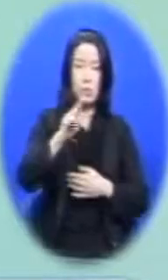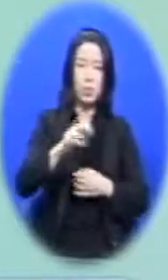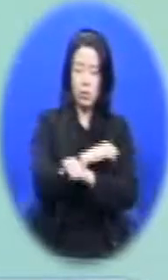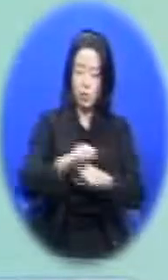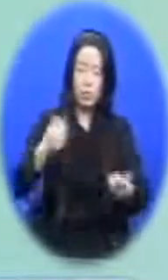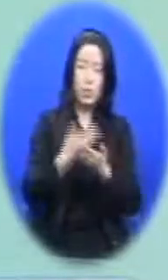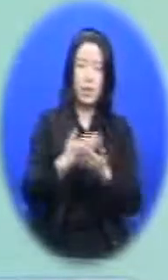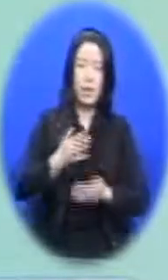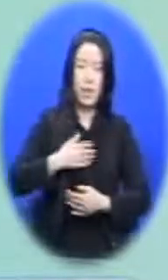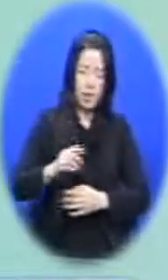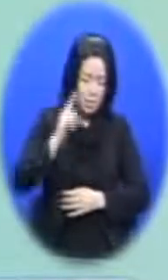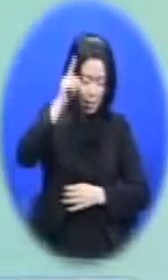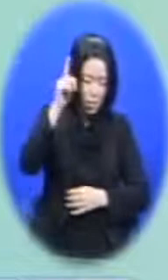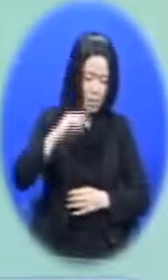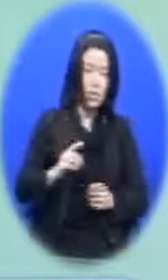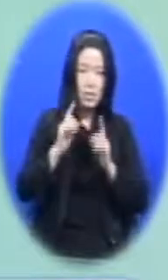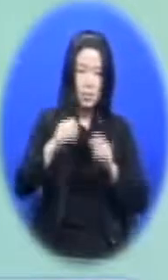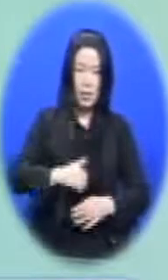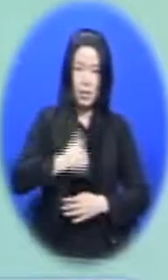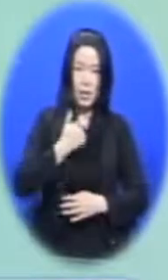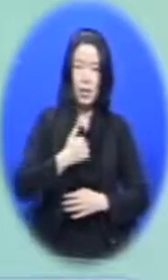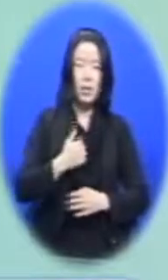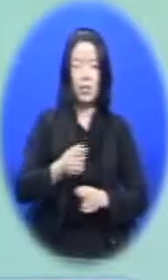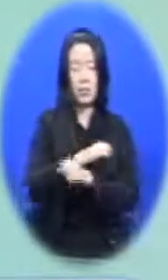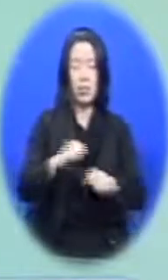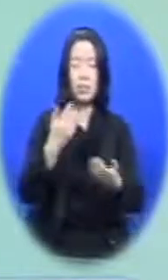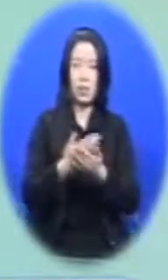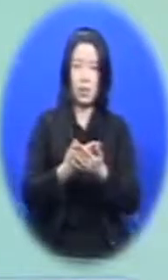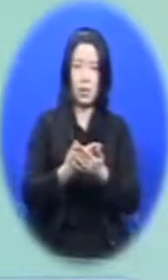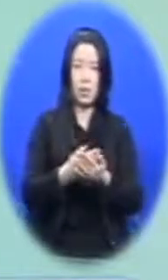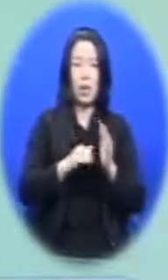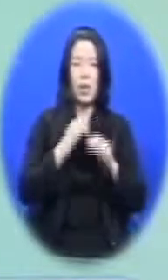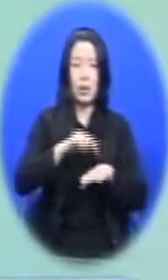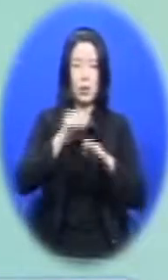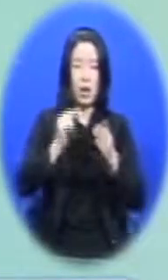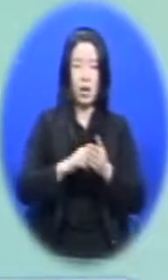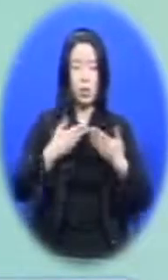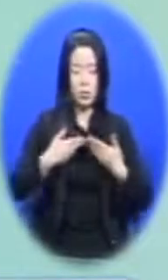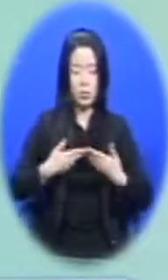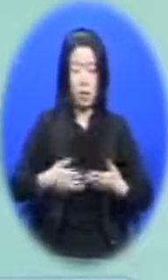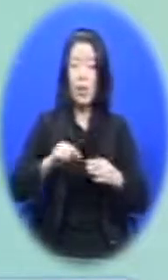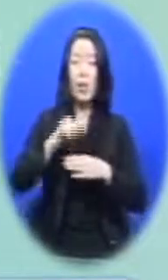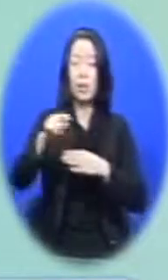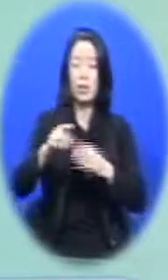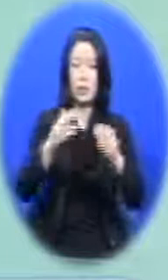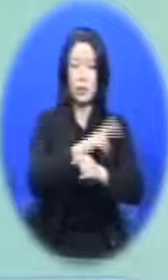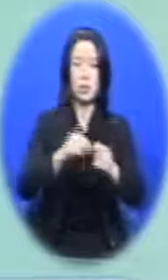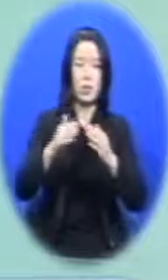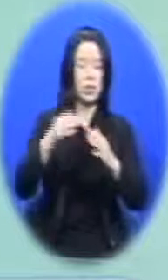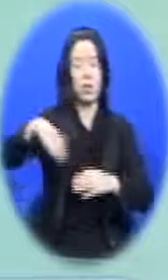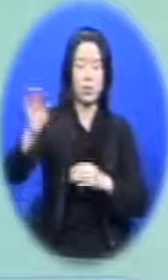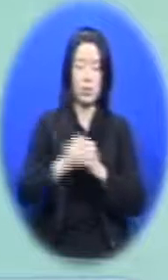내가 또 성질을 부리고 혈기를 부린 거 용서해 달라고 그렇게 기도하고 겨우 이제 마음을 가라앉히고 나갔더니 집사님은 벌써